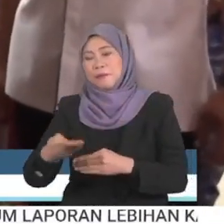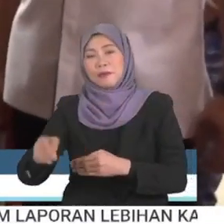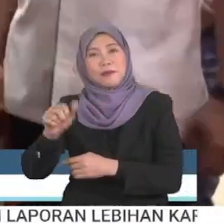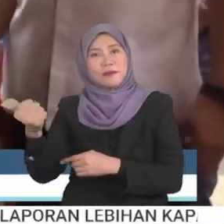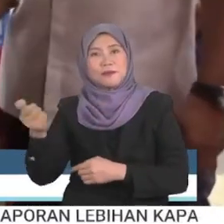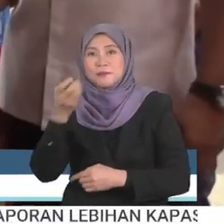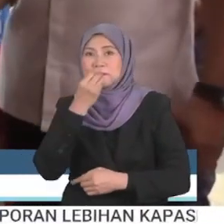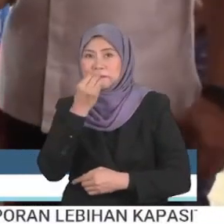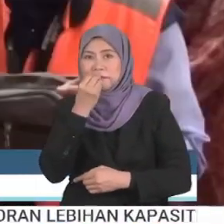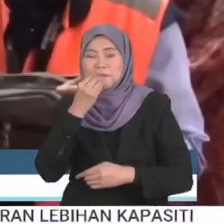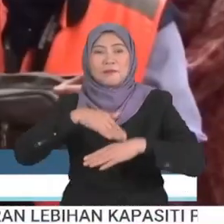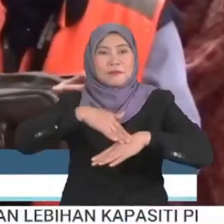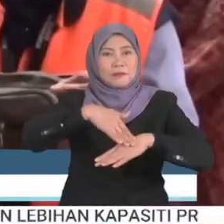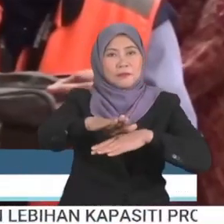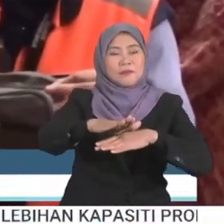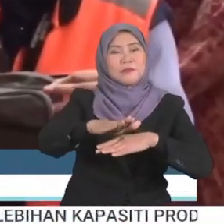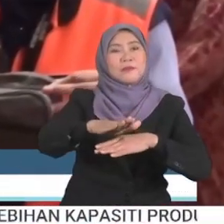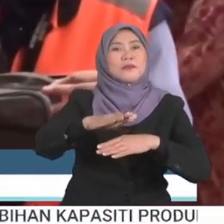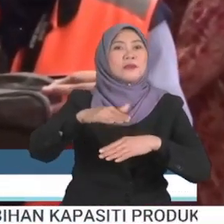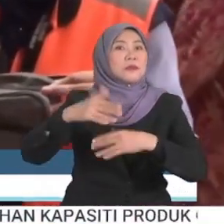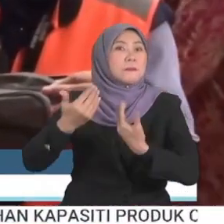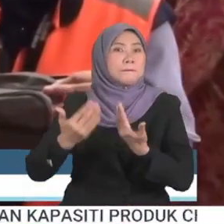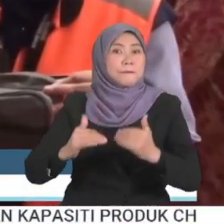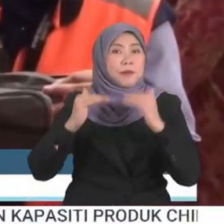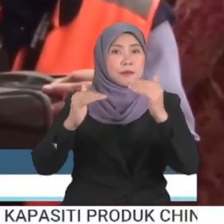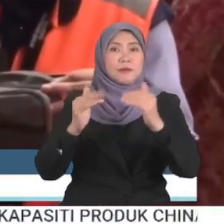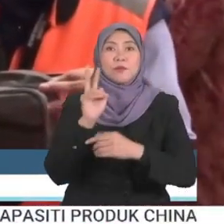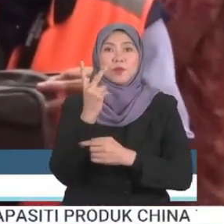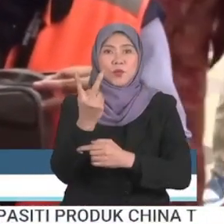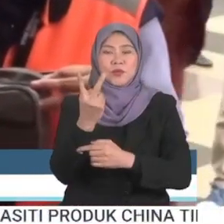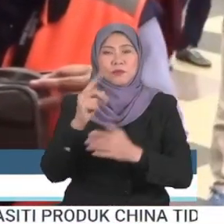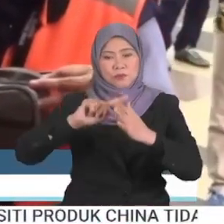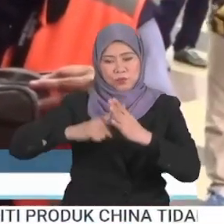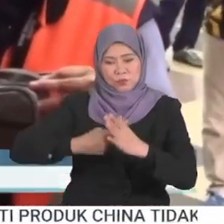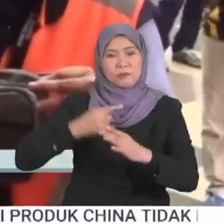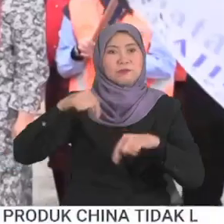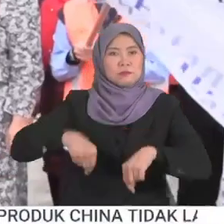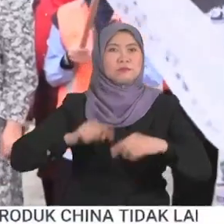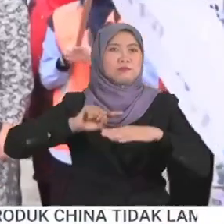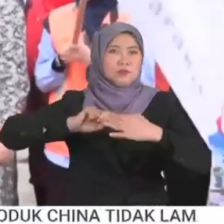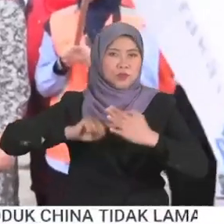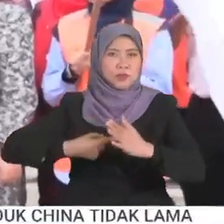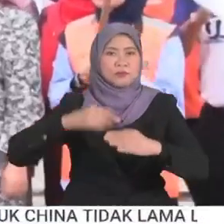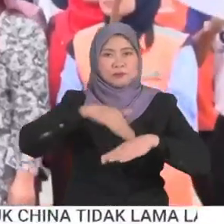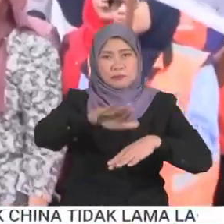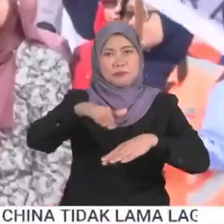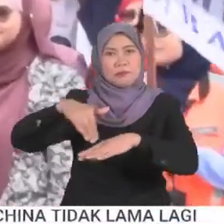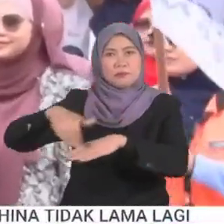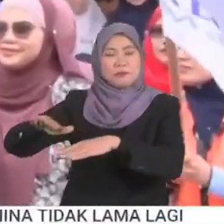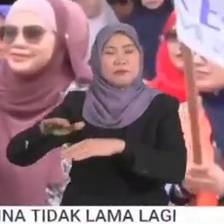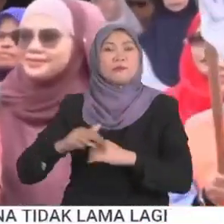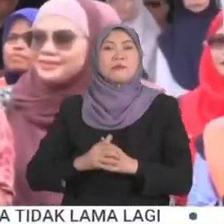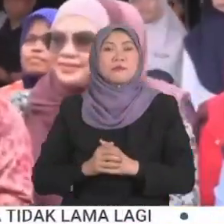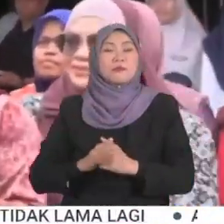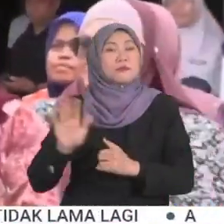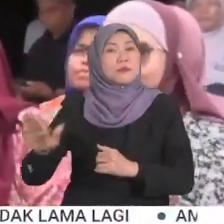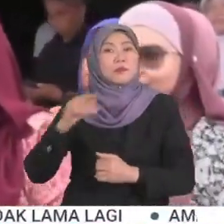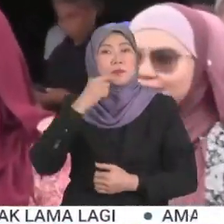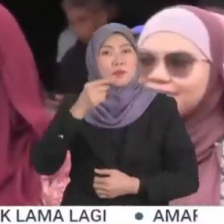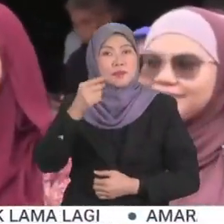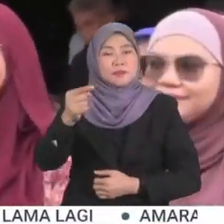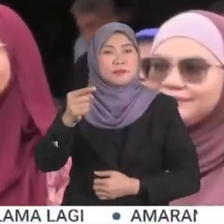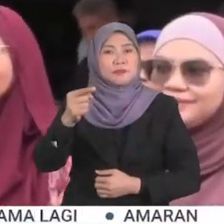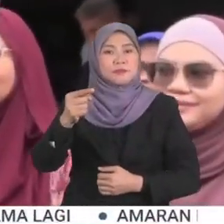seperti makanan dihantar pada penghantaran peringkat kedua bermula bulan ini. Beliau berkata demikian selepas Majlis